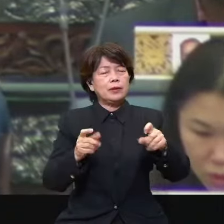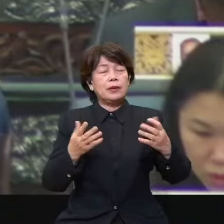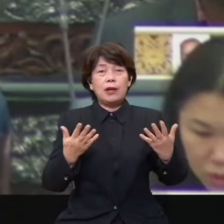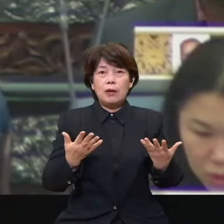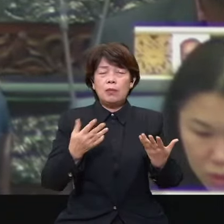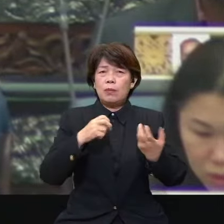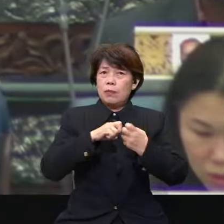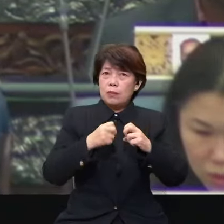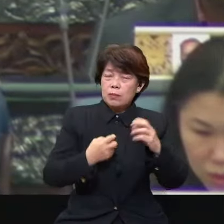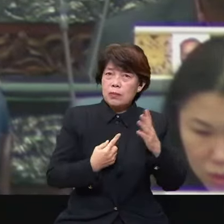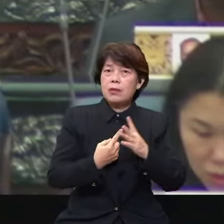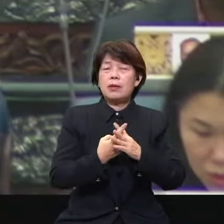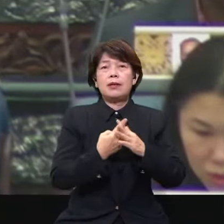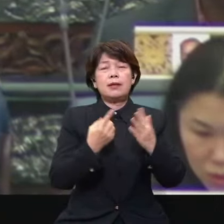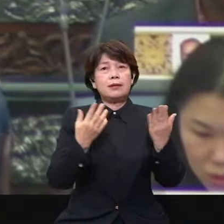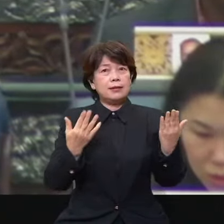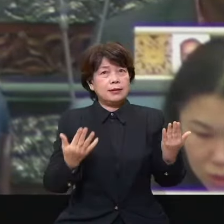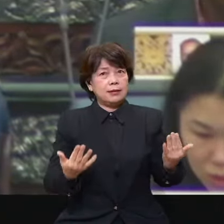oleh